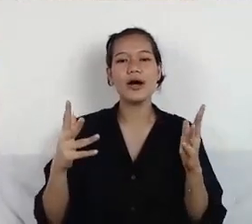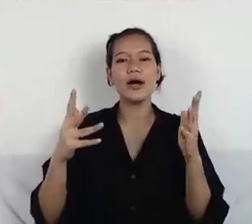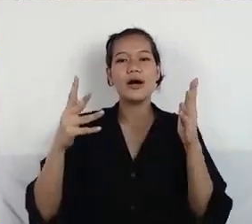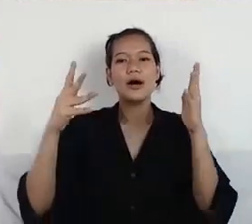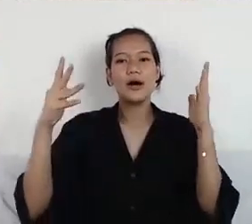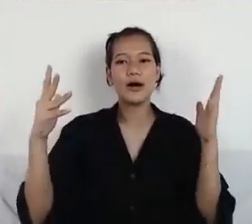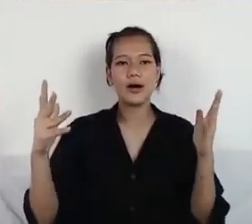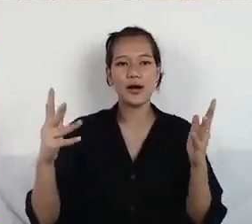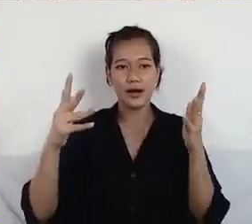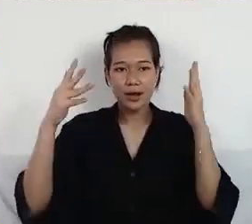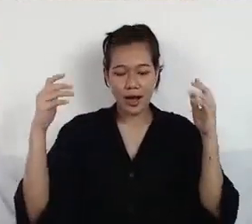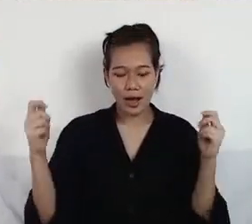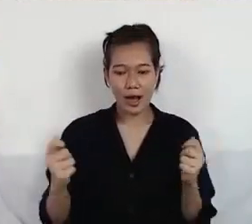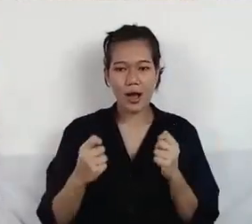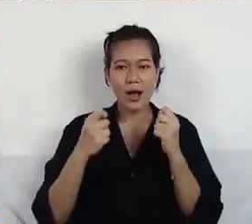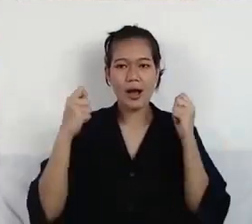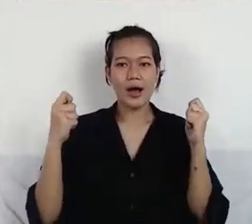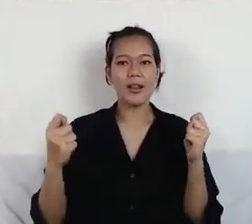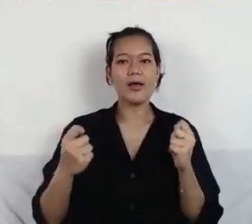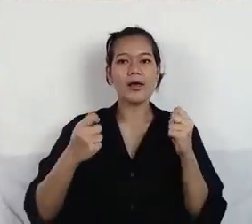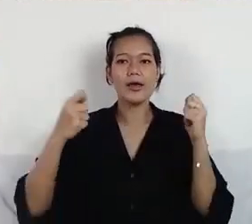haleluya,